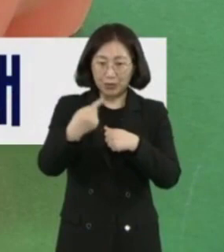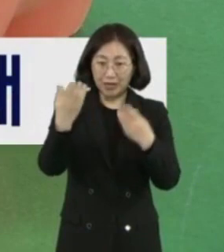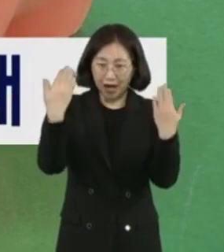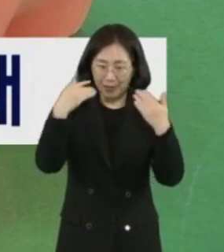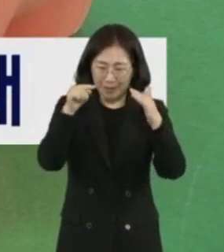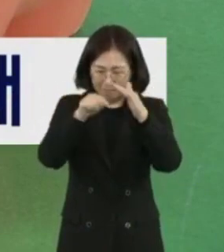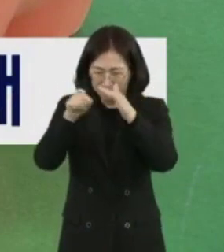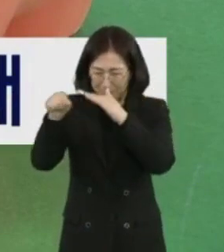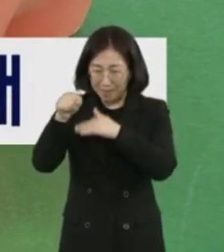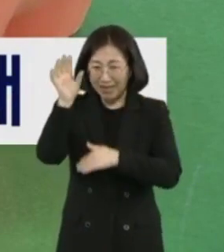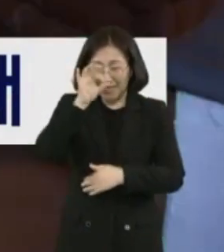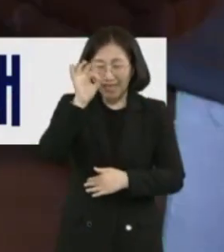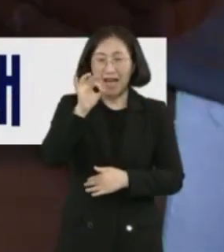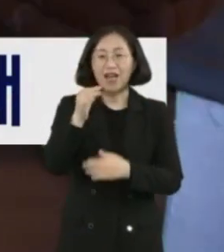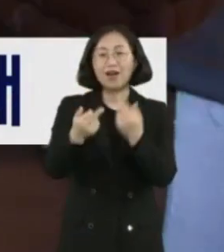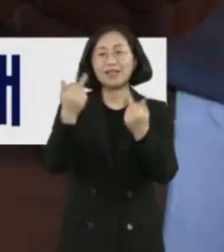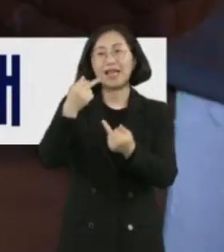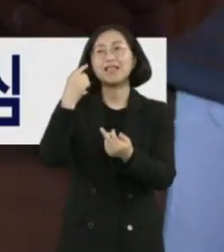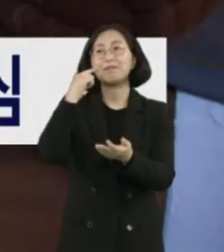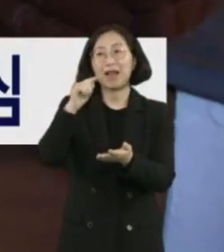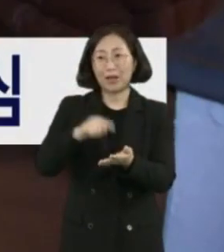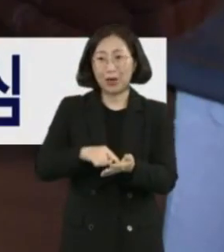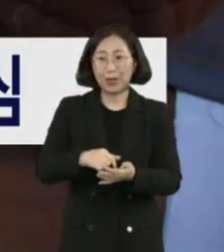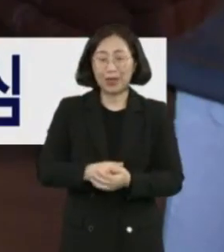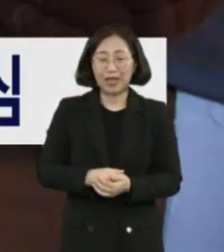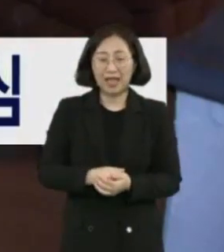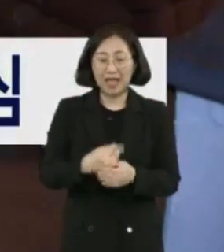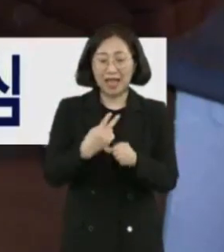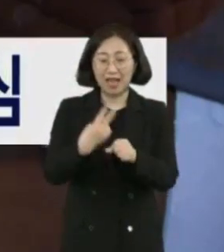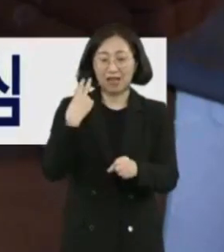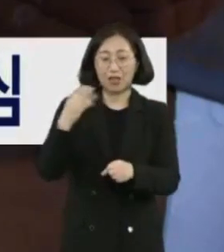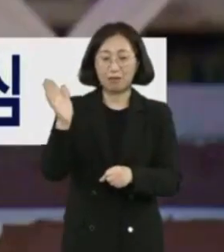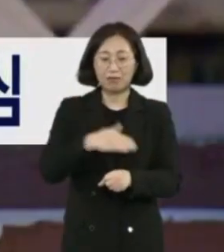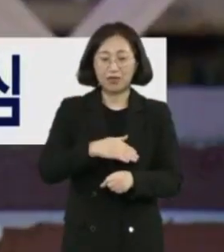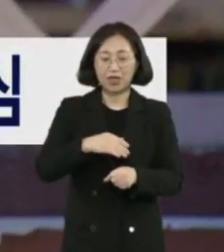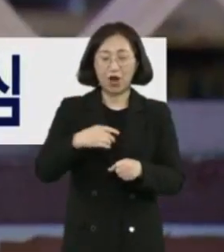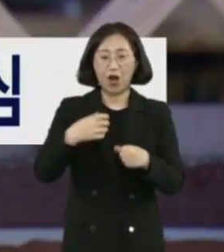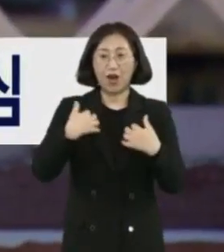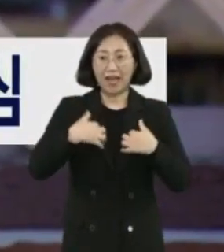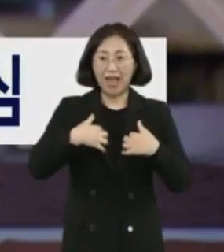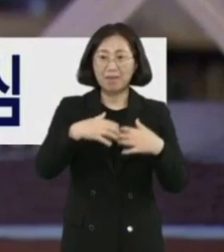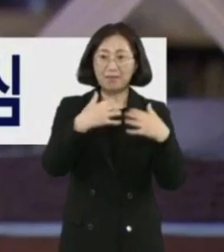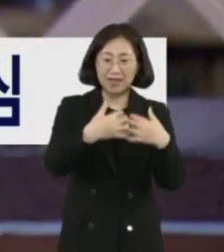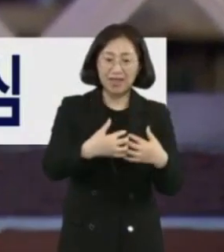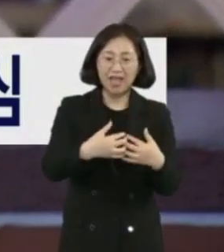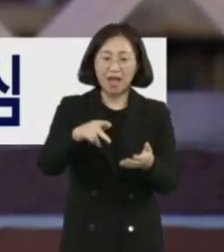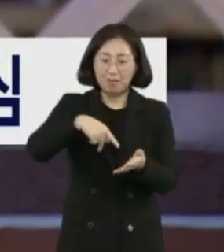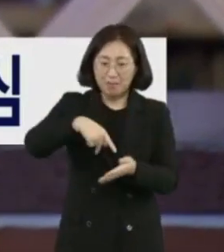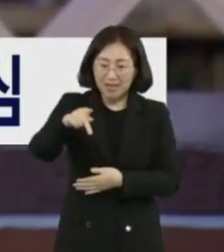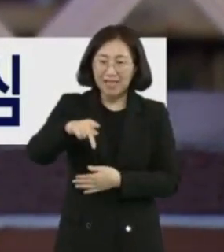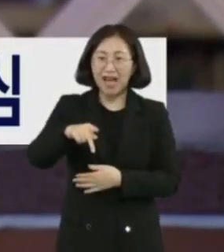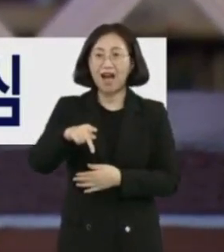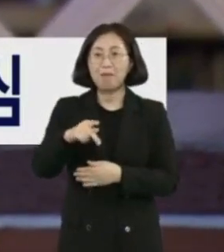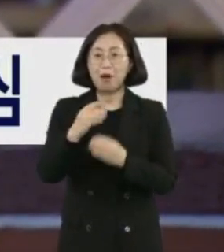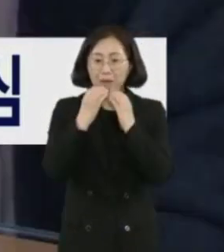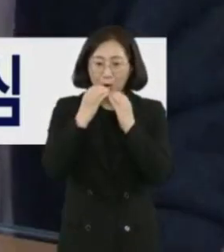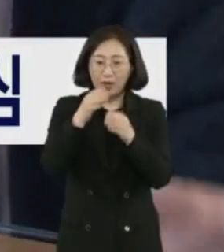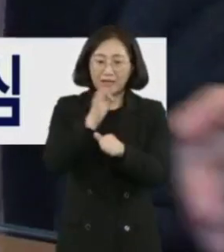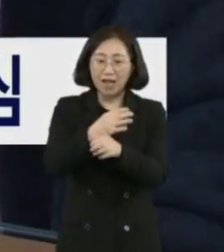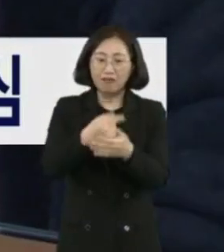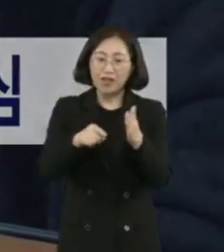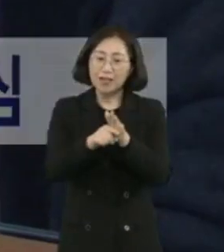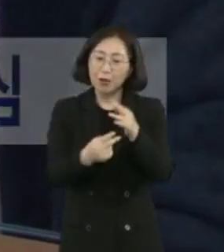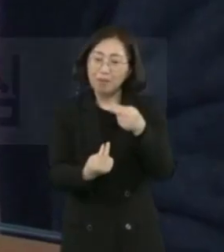형제를 찾아냈습니다. 형제는 2년 전부터 게임기와 피자, 햄버거를 사기 위해 용돈을 모았지만